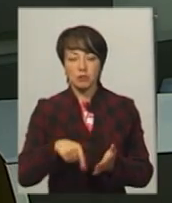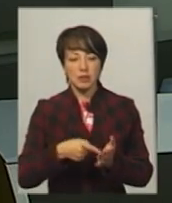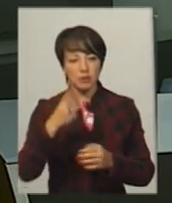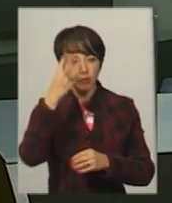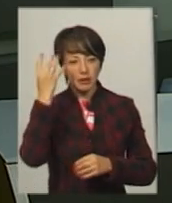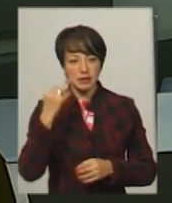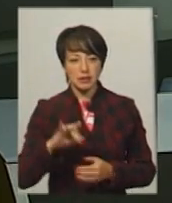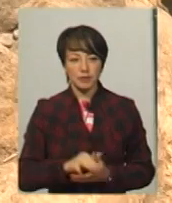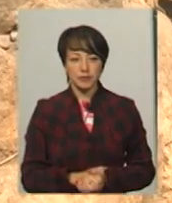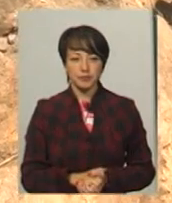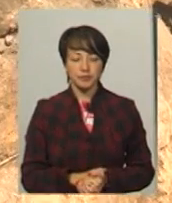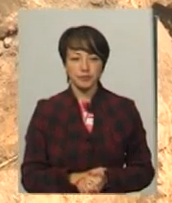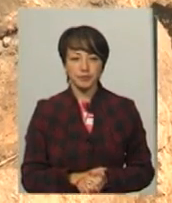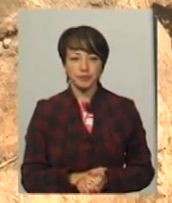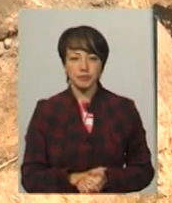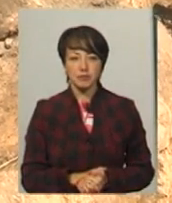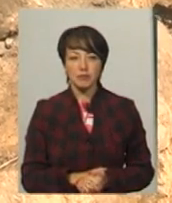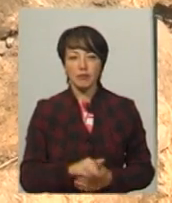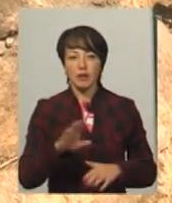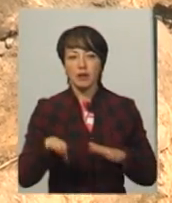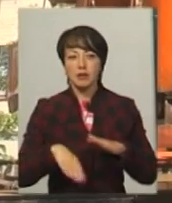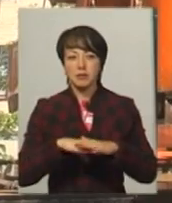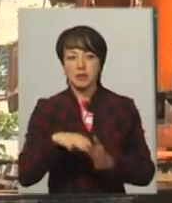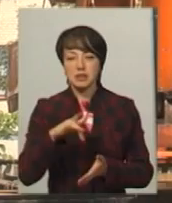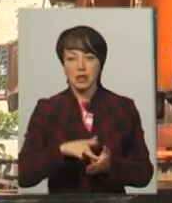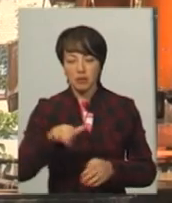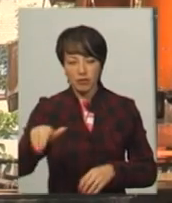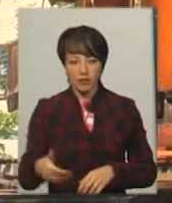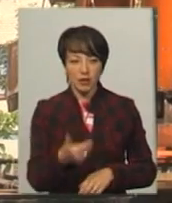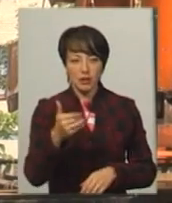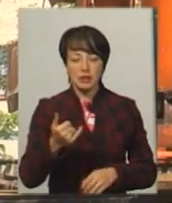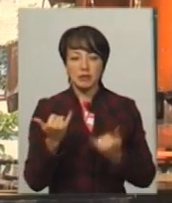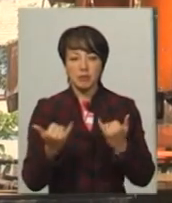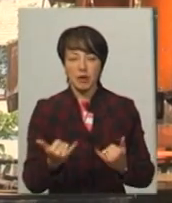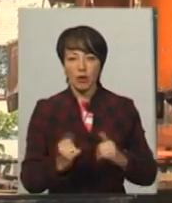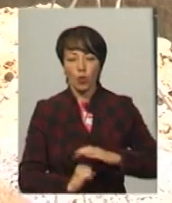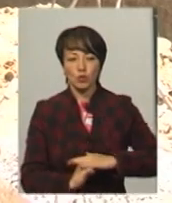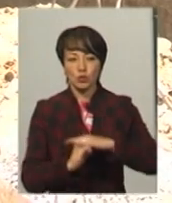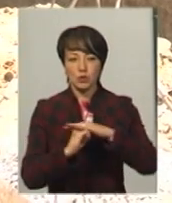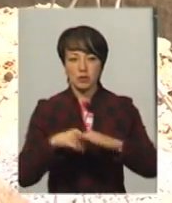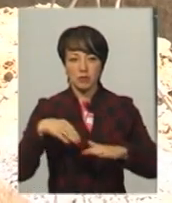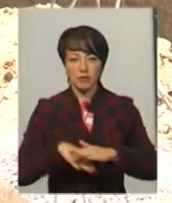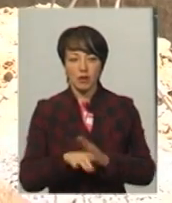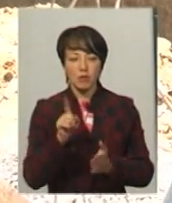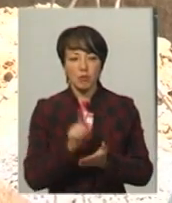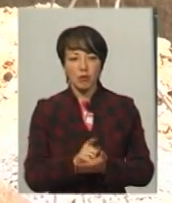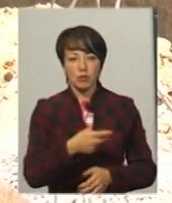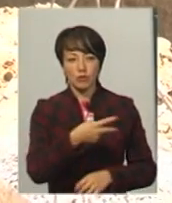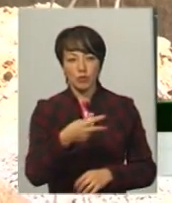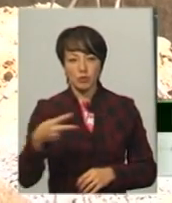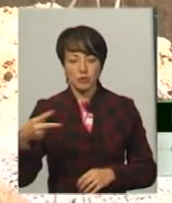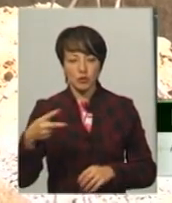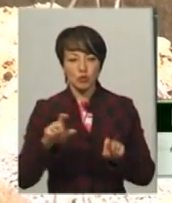Хмельницький. Під центр викопали котлован, тепер кладуть залізобетонні конструкції підвалу. Це має бути двохповерхова